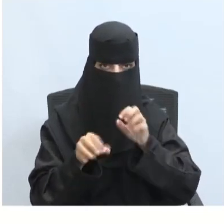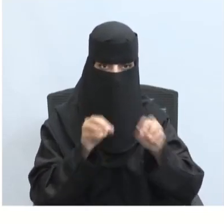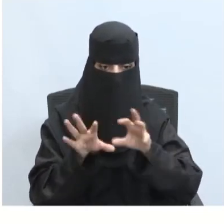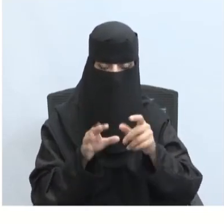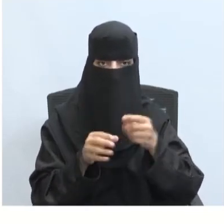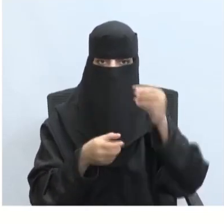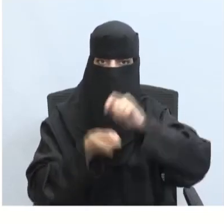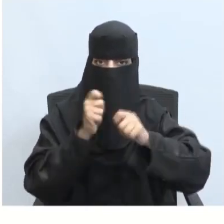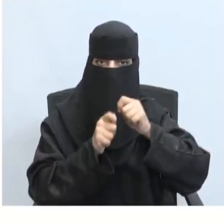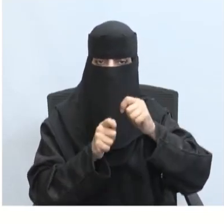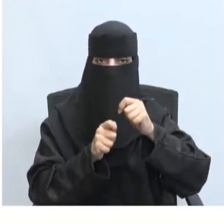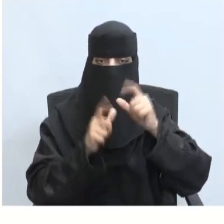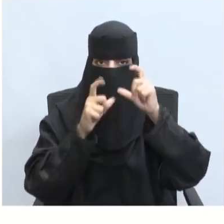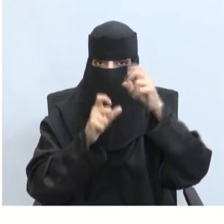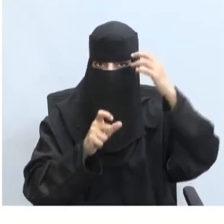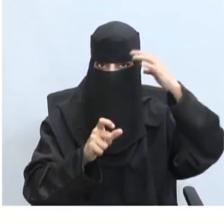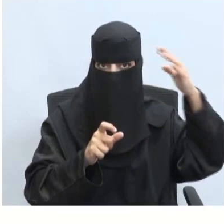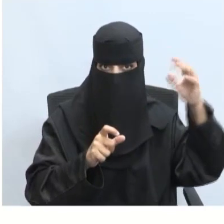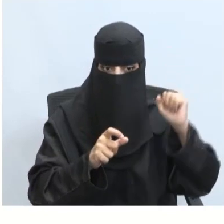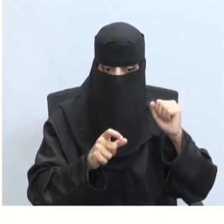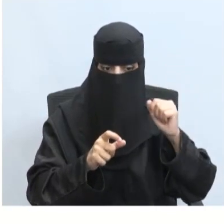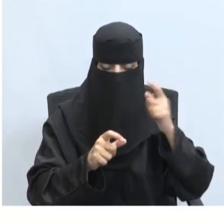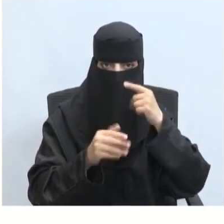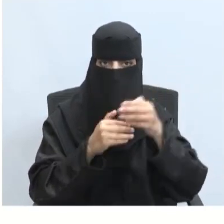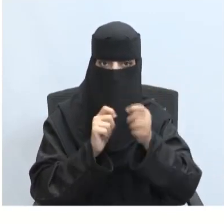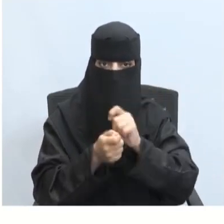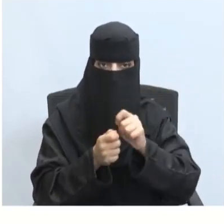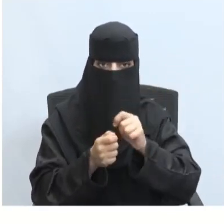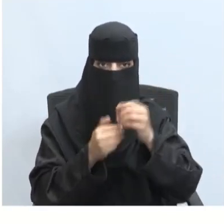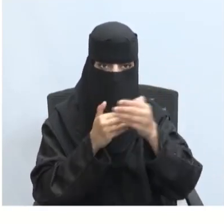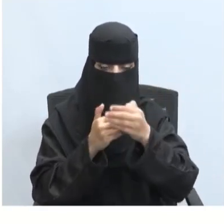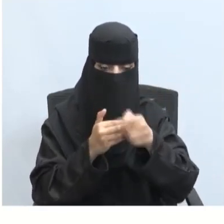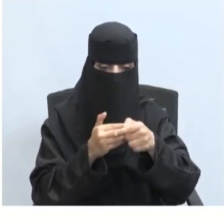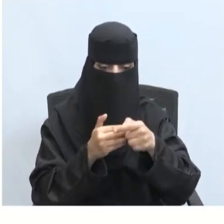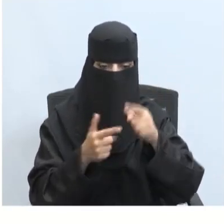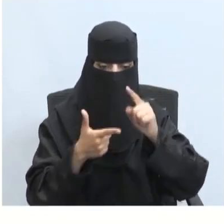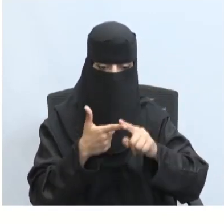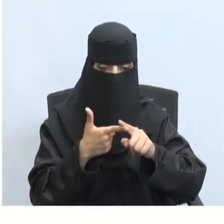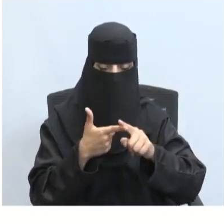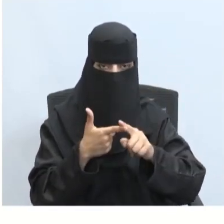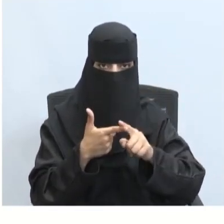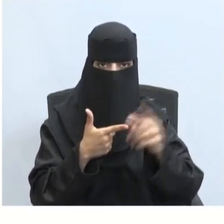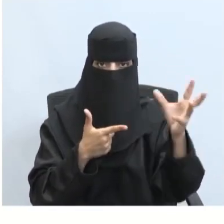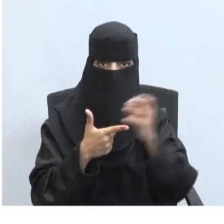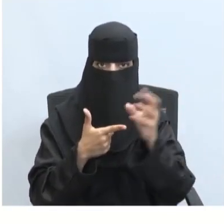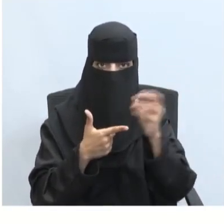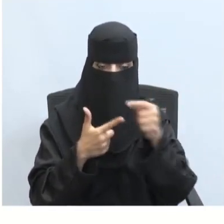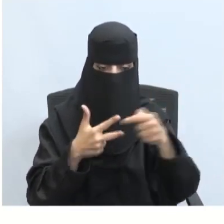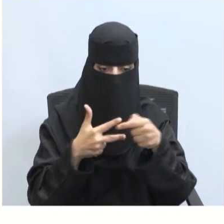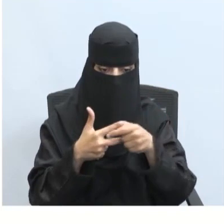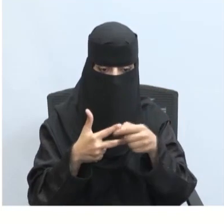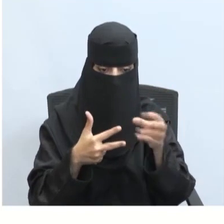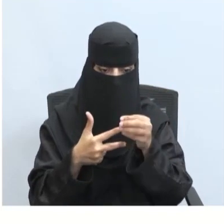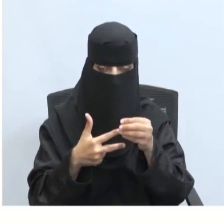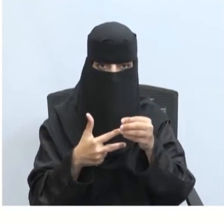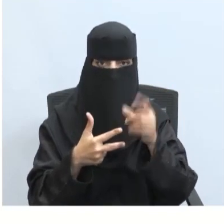خياليه تعالج قصر النظر تجمع الضوء تكون صورا حقيقيه تعالج طول النظر تفرق